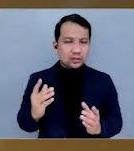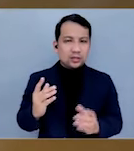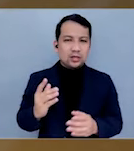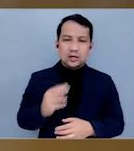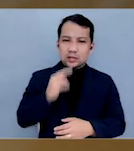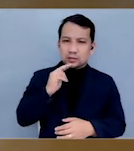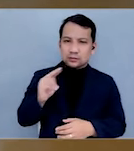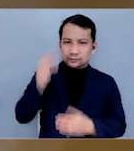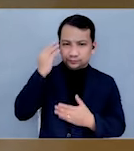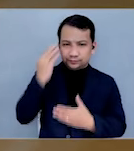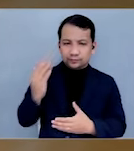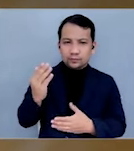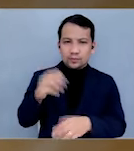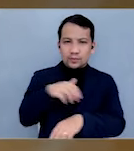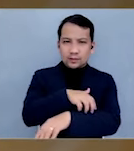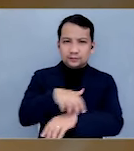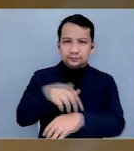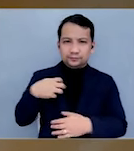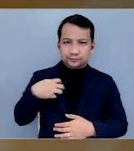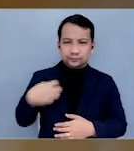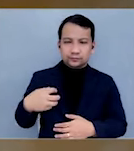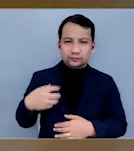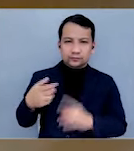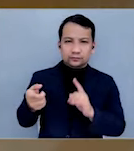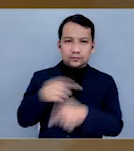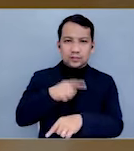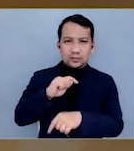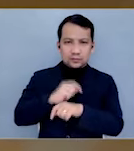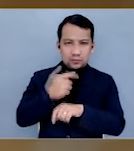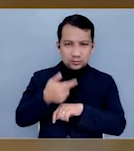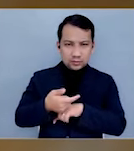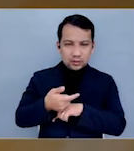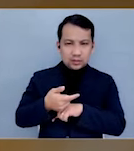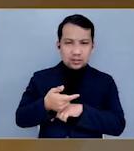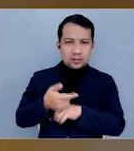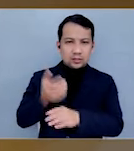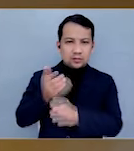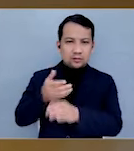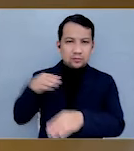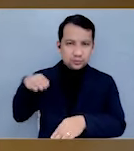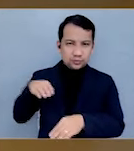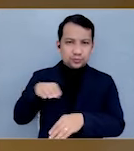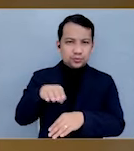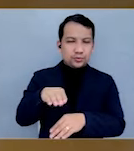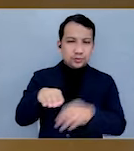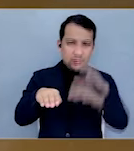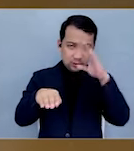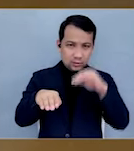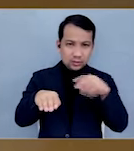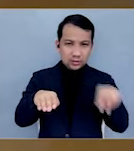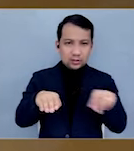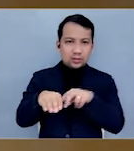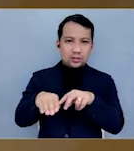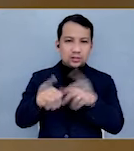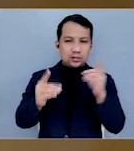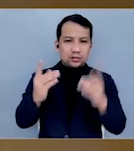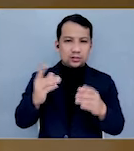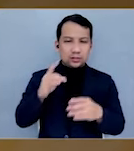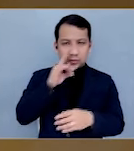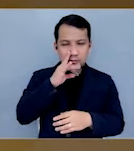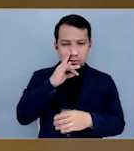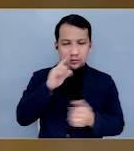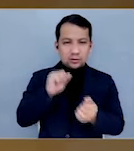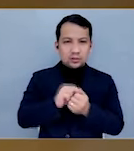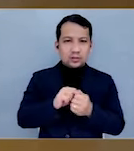ulat ng Makati City Police, galing Taguig ang sasakyang ito. Sakay nito ang lalaking driver, isang kasambahay at isang